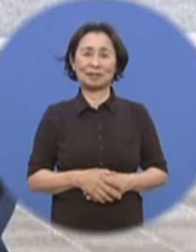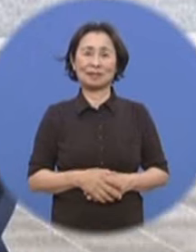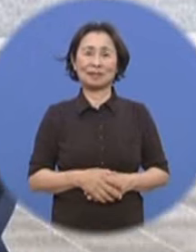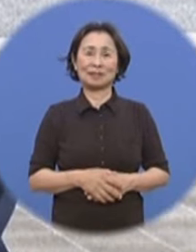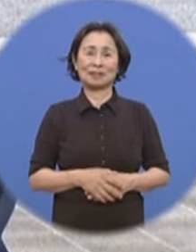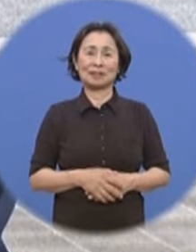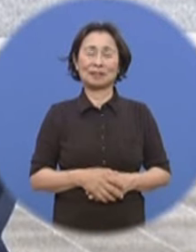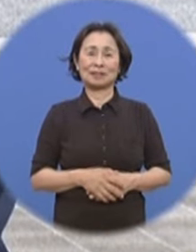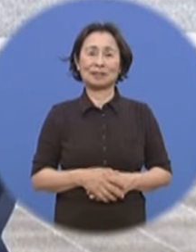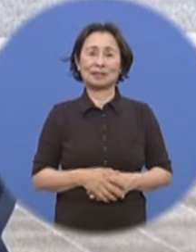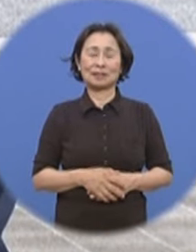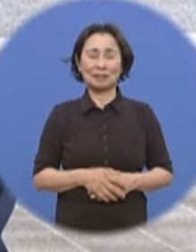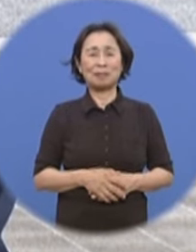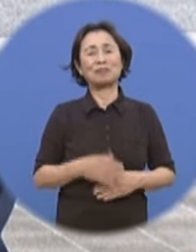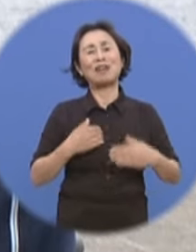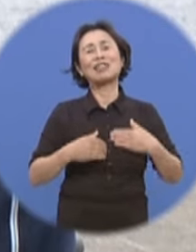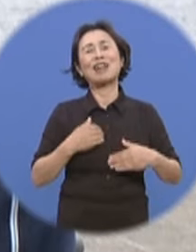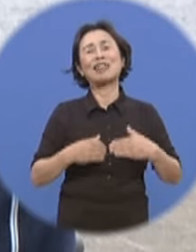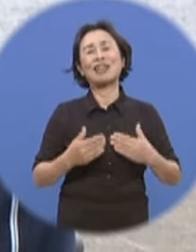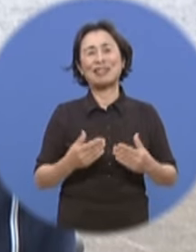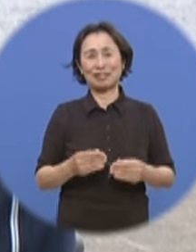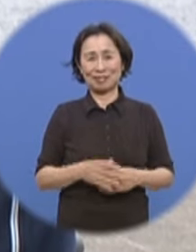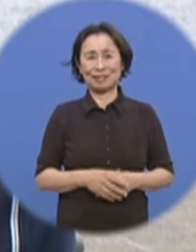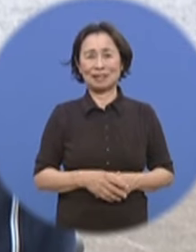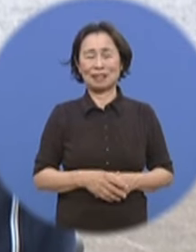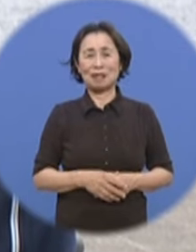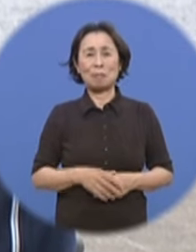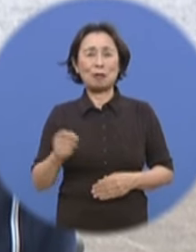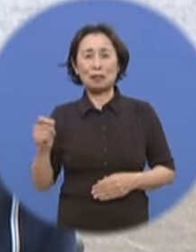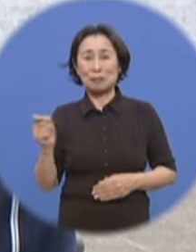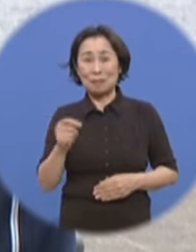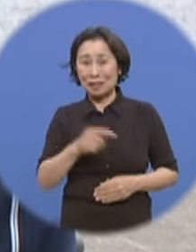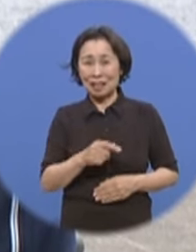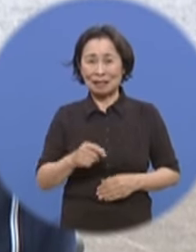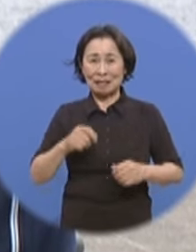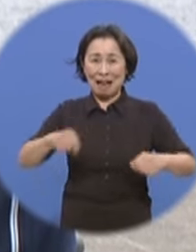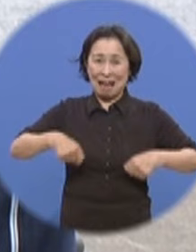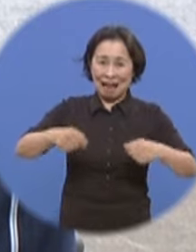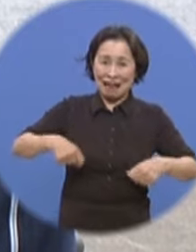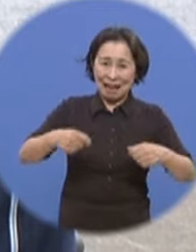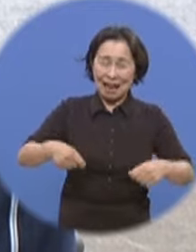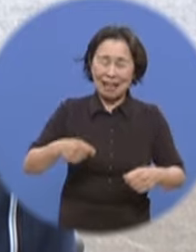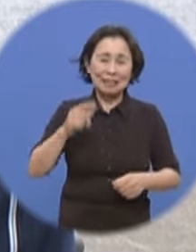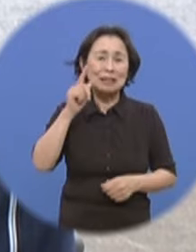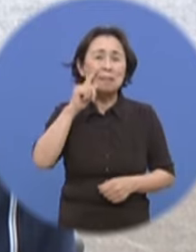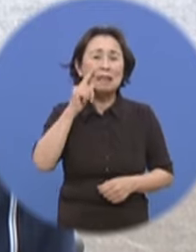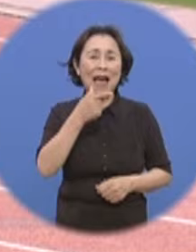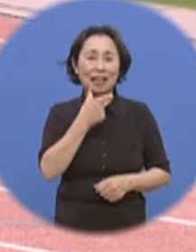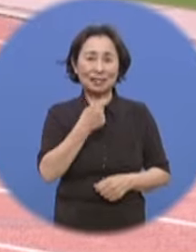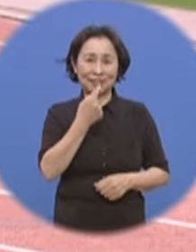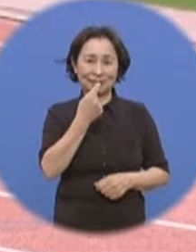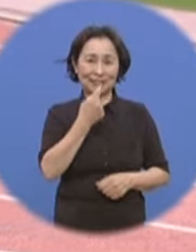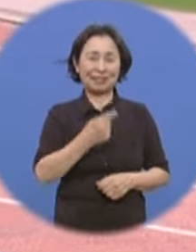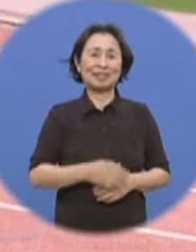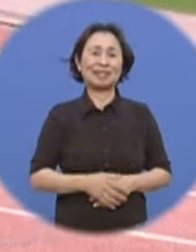です楽しかったですスピードを出して走ってみたい